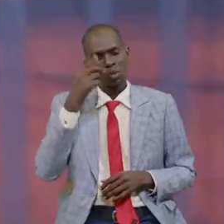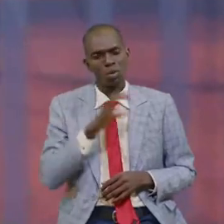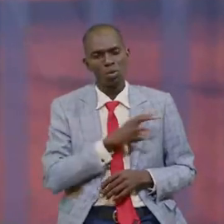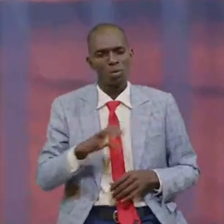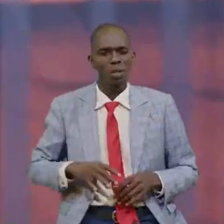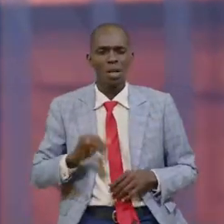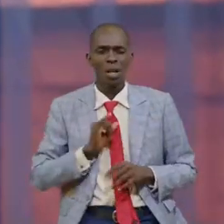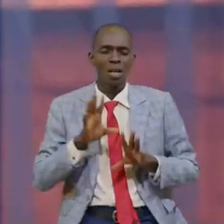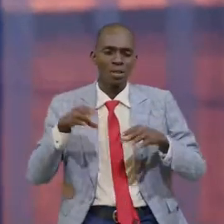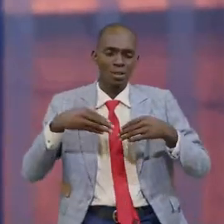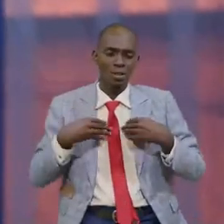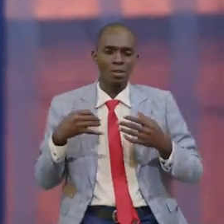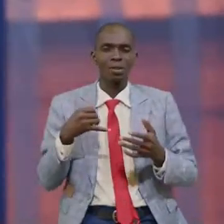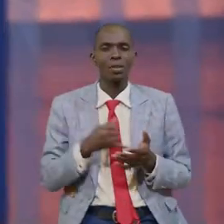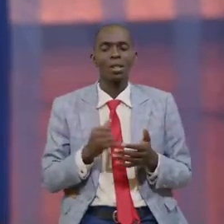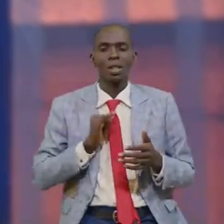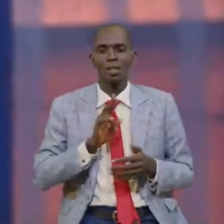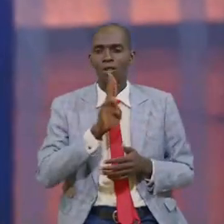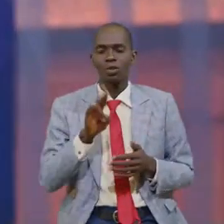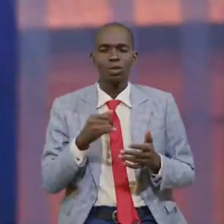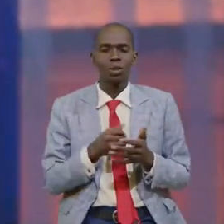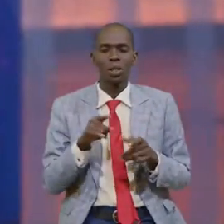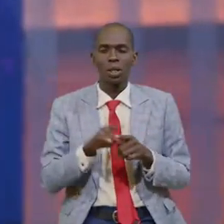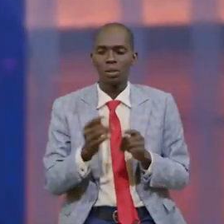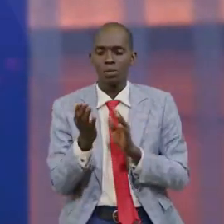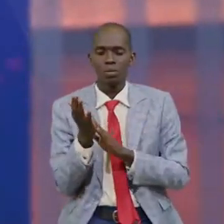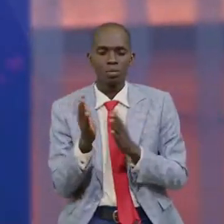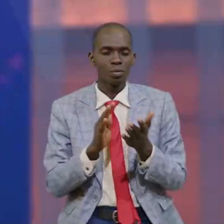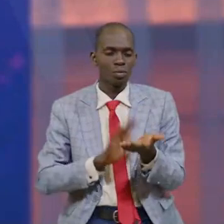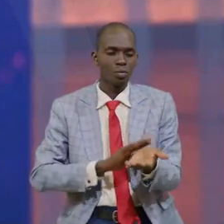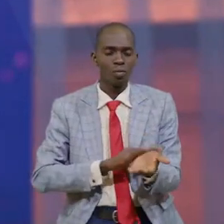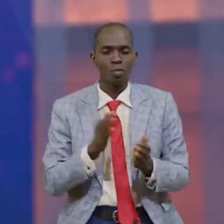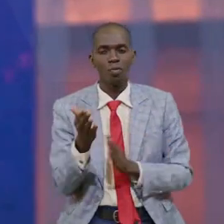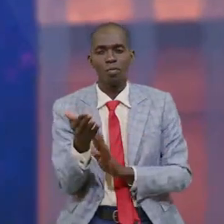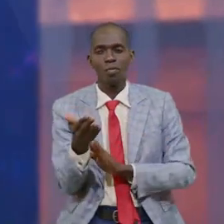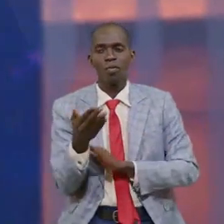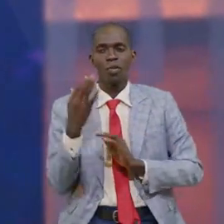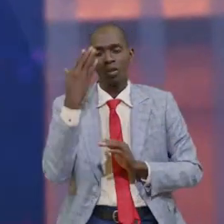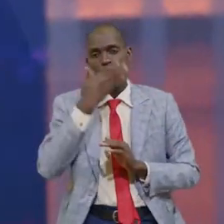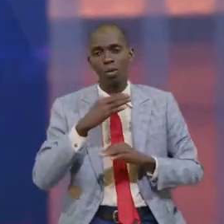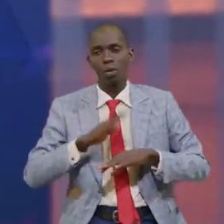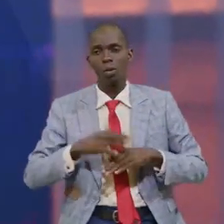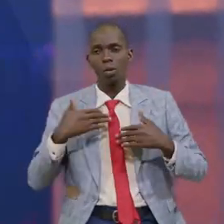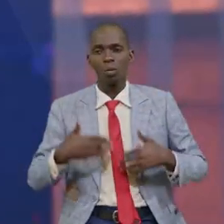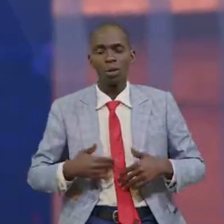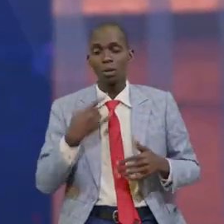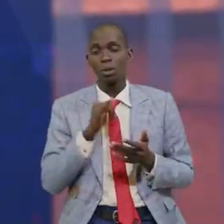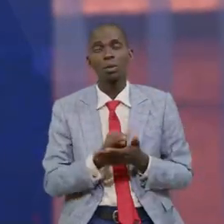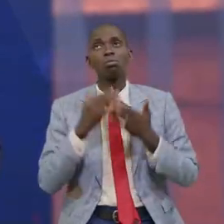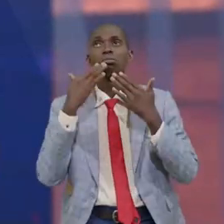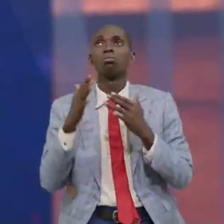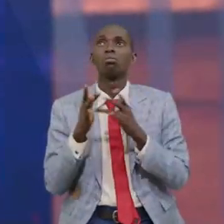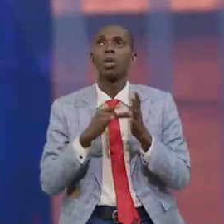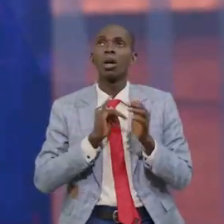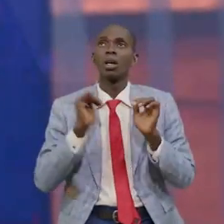prends ça comme une pommade. Et je passe ça. Et je passe ça sur mon visage. Je dis, Seigneur, merci Jésus. Je peux souffrir